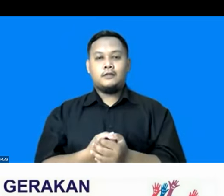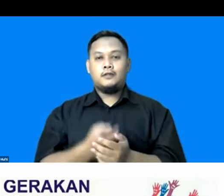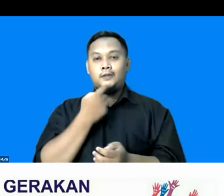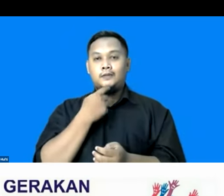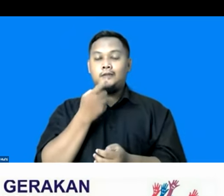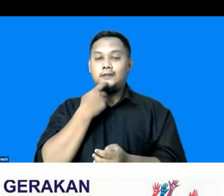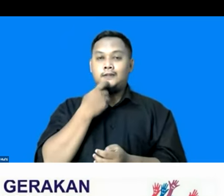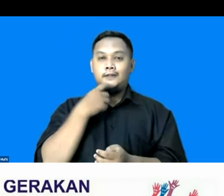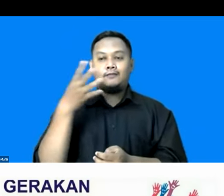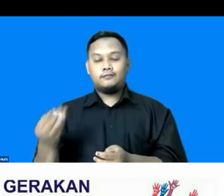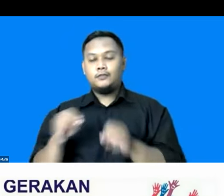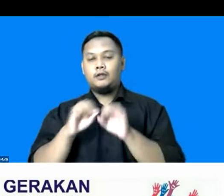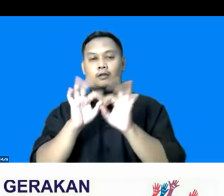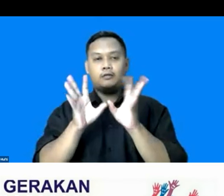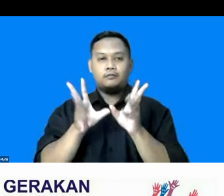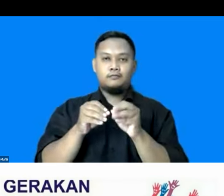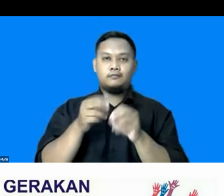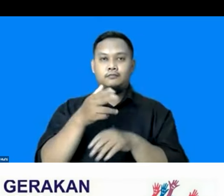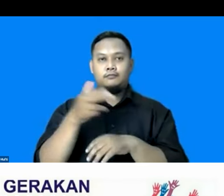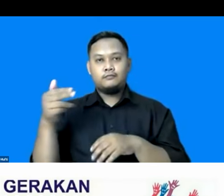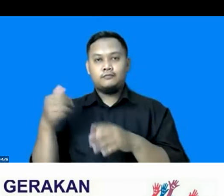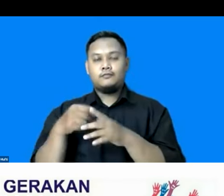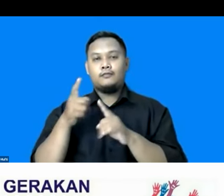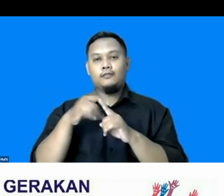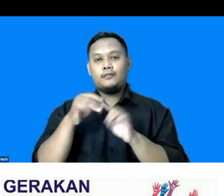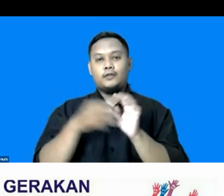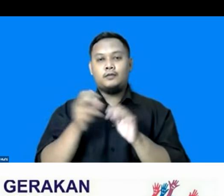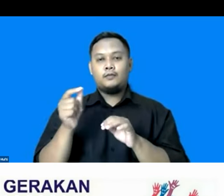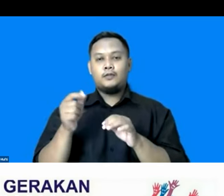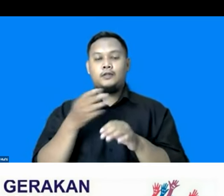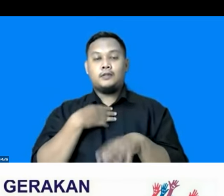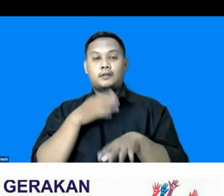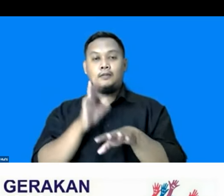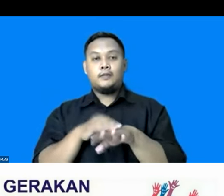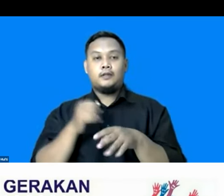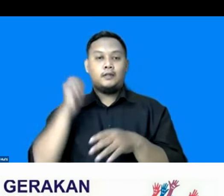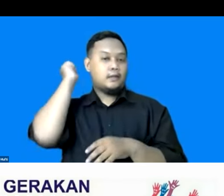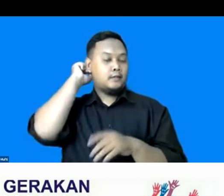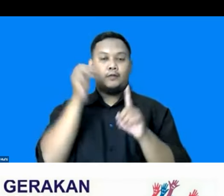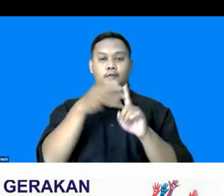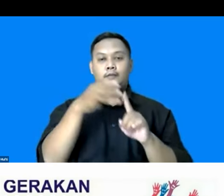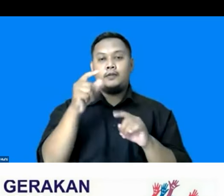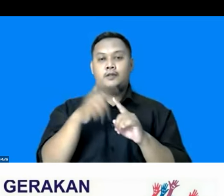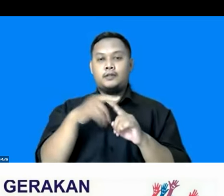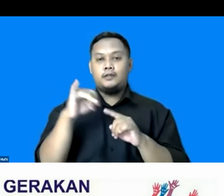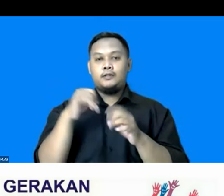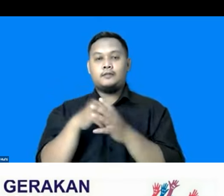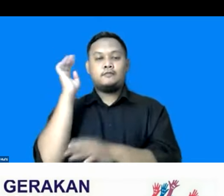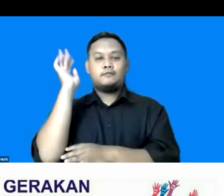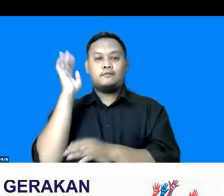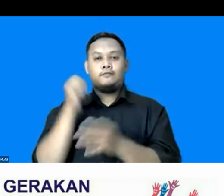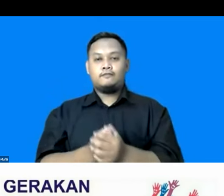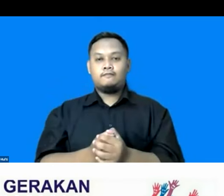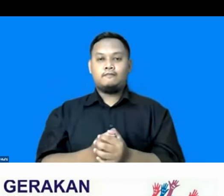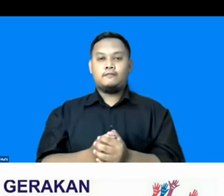inklusi gitu ya di Indonesia Timur. Langsung saja saya panggilkan Bu Berti sebagai narasumber untuk memberikan